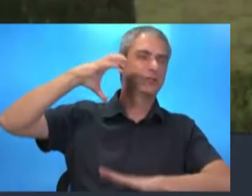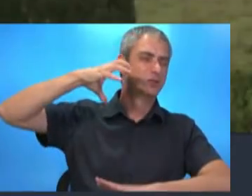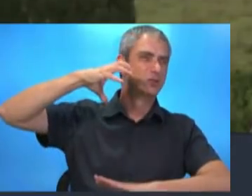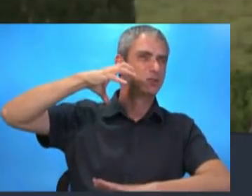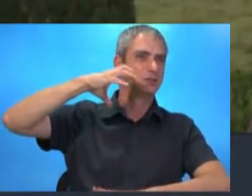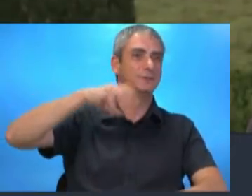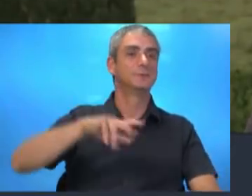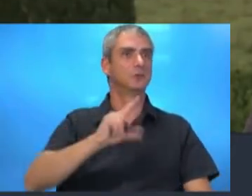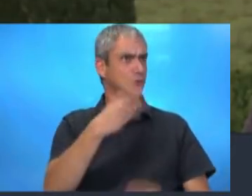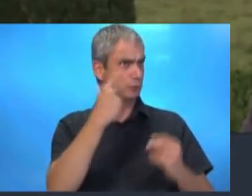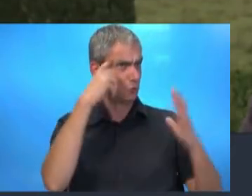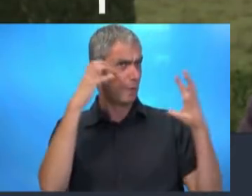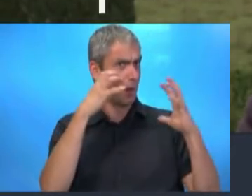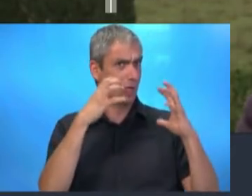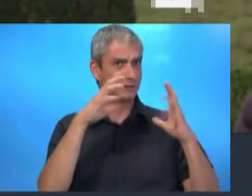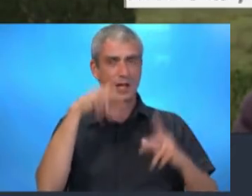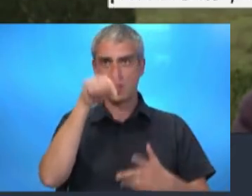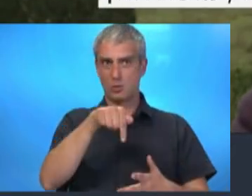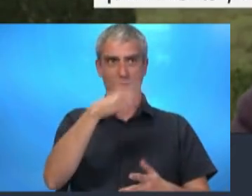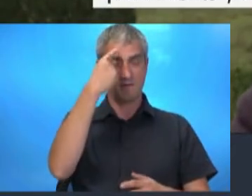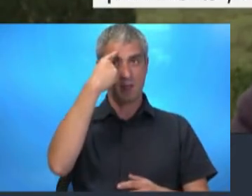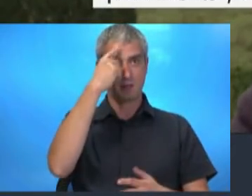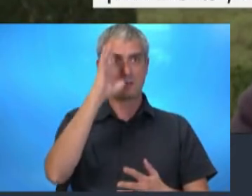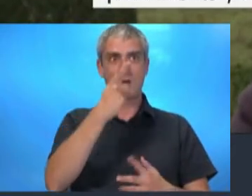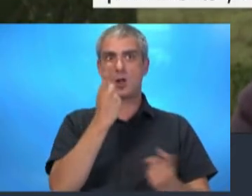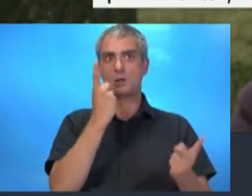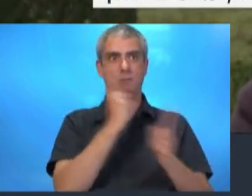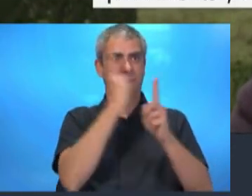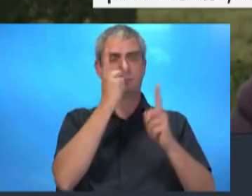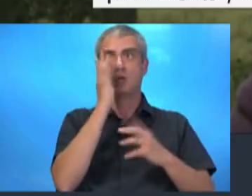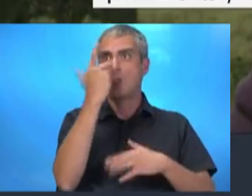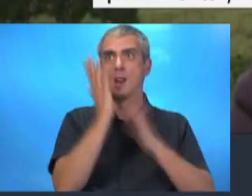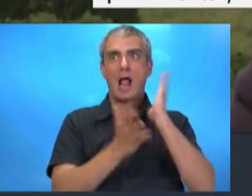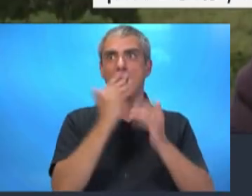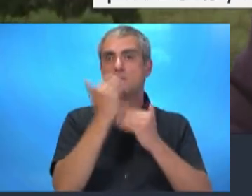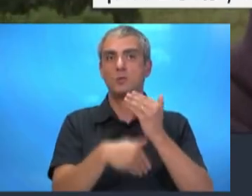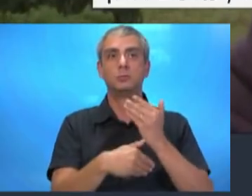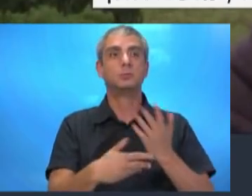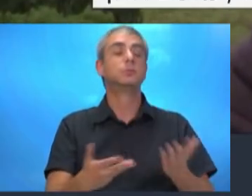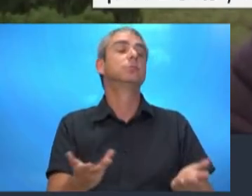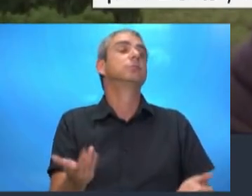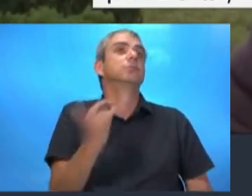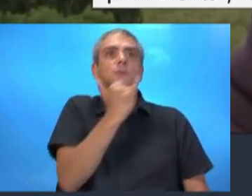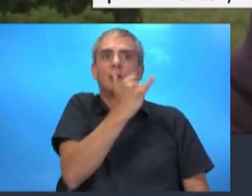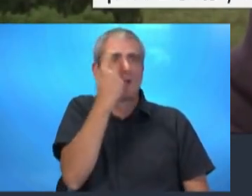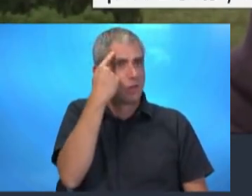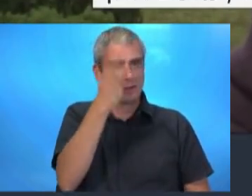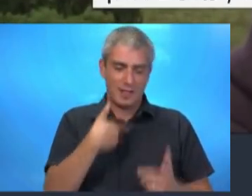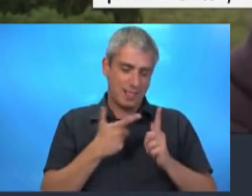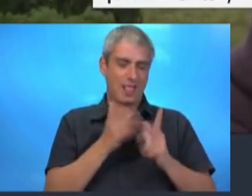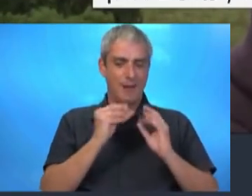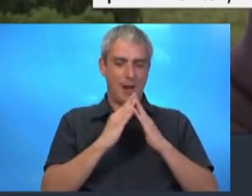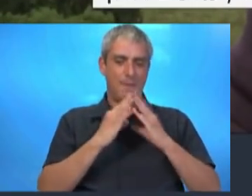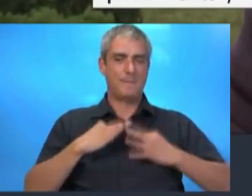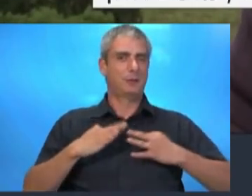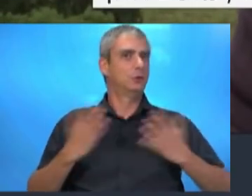שזה משהו מלחיץ? להיות פה ולדעת שאתה עלול להתעכב, זה גם יכול להיגמר באלימות. כן, אבל אתה יודע שאתה נלחם על הבית. אין